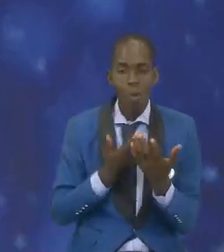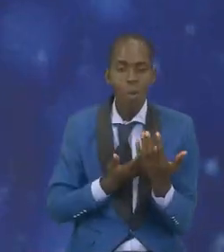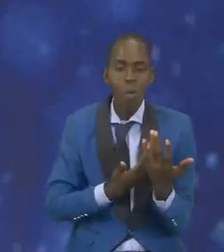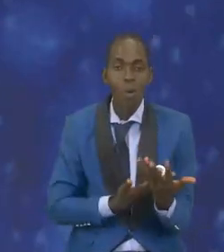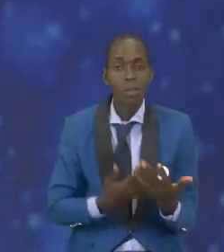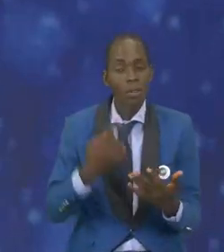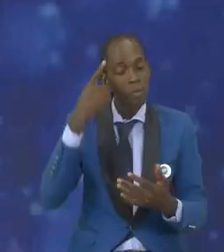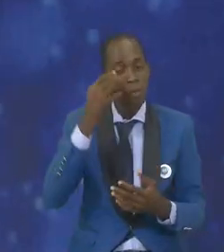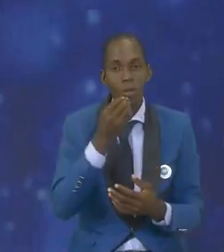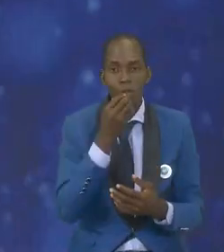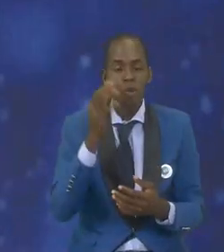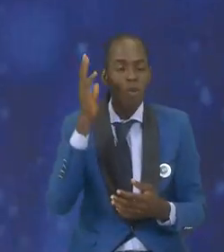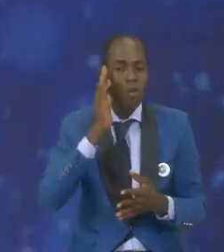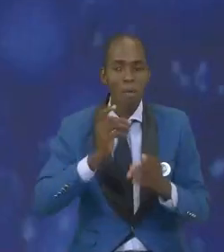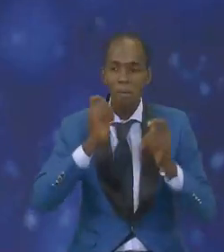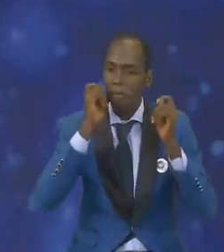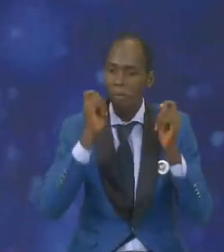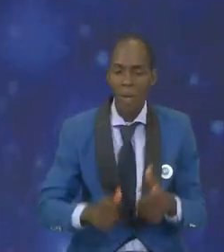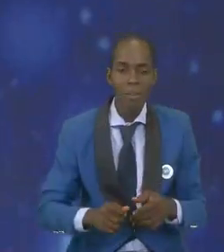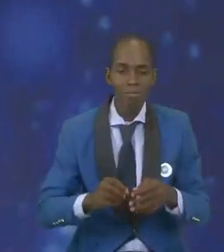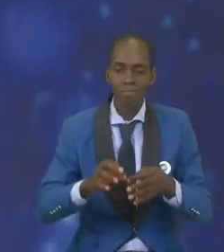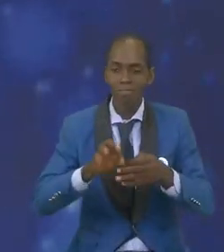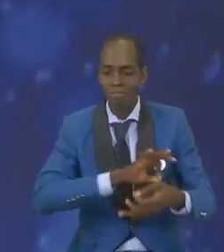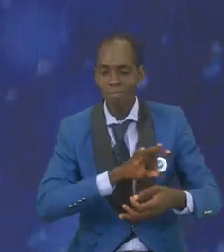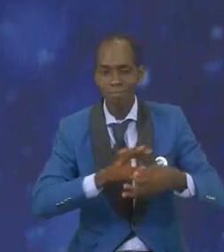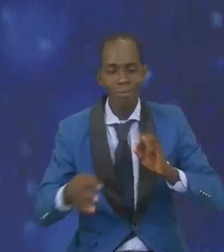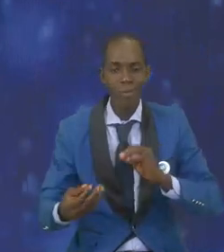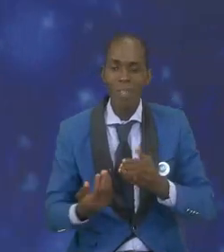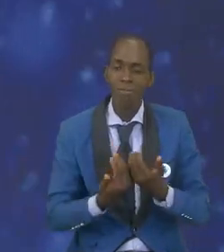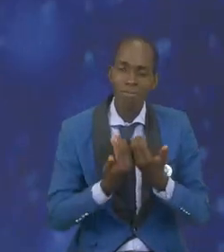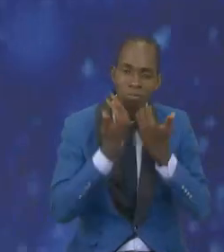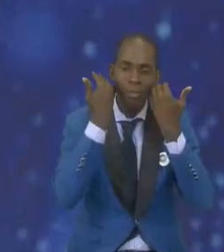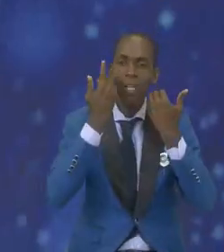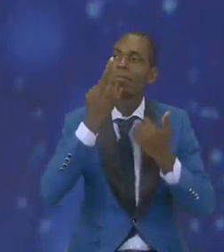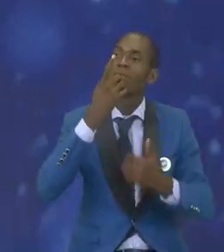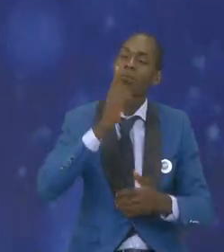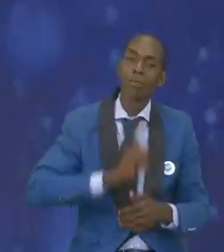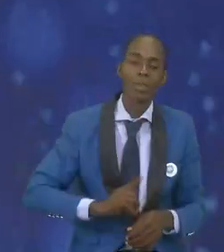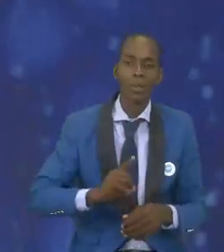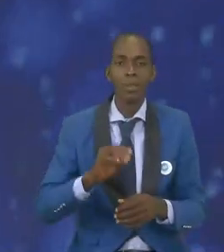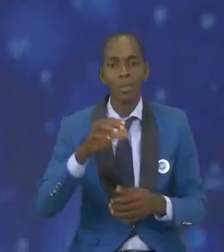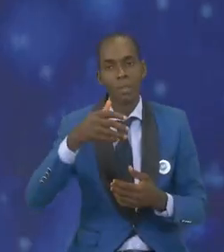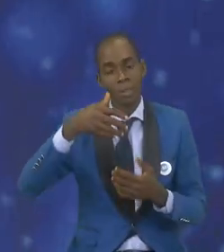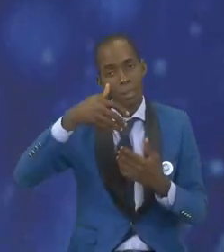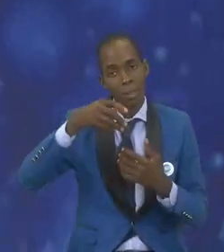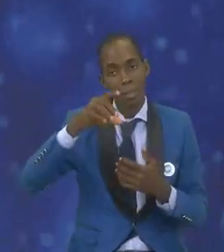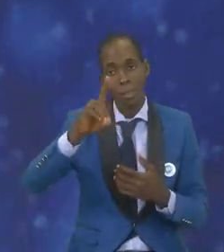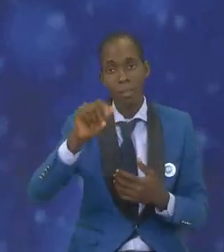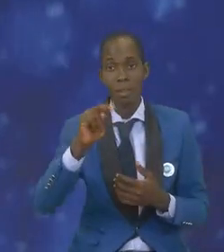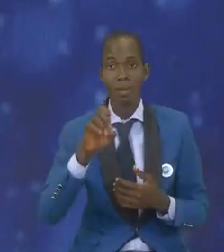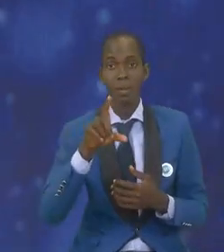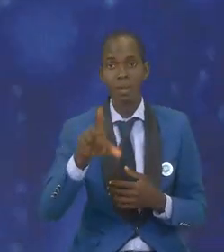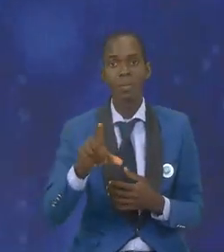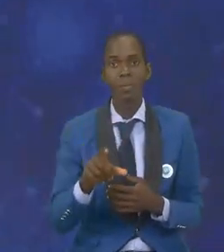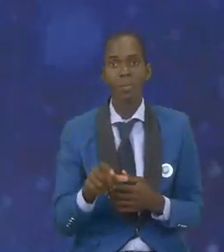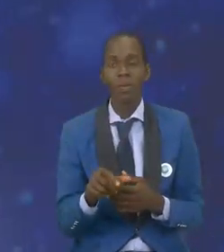un en cherchant un repas ils vont en faire une bouchée rapidement